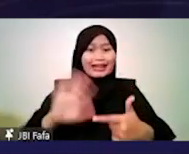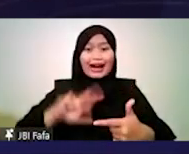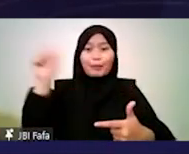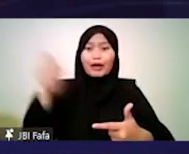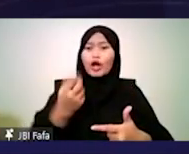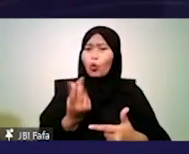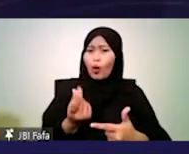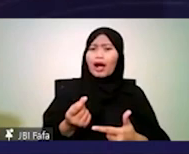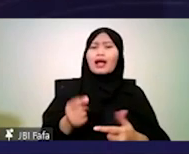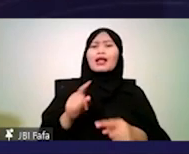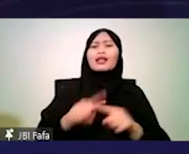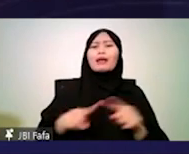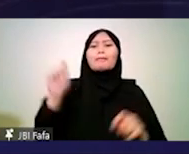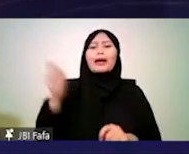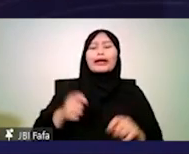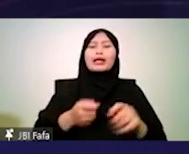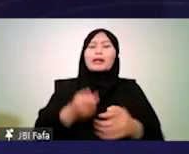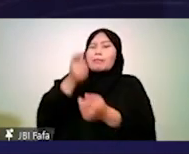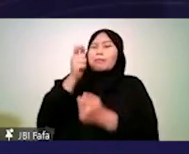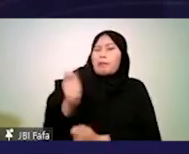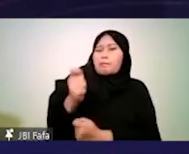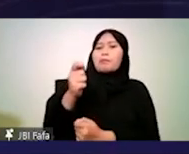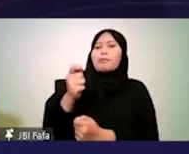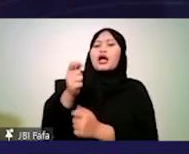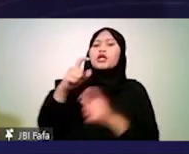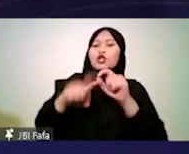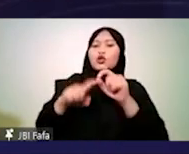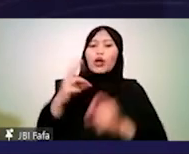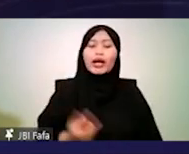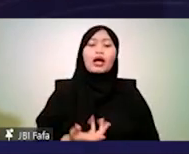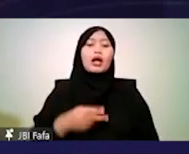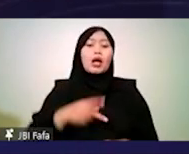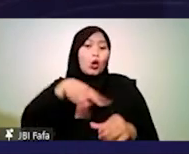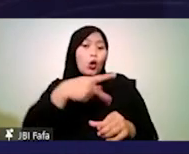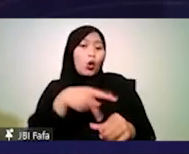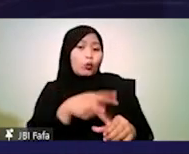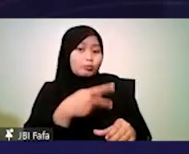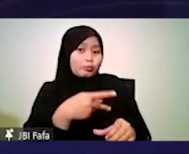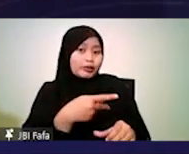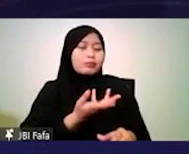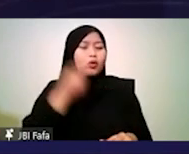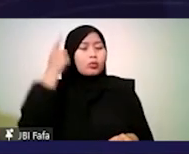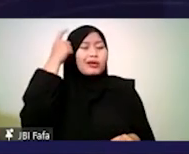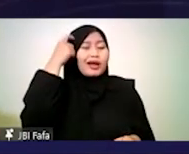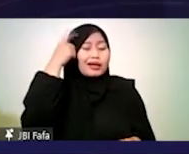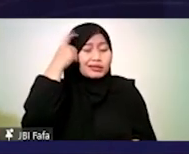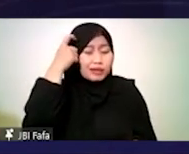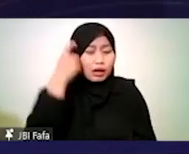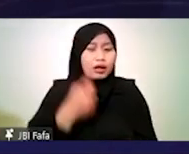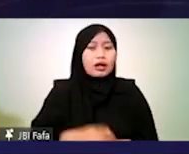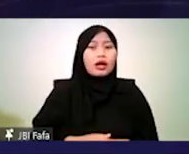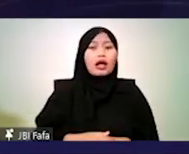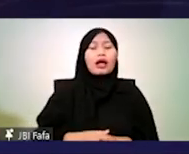Indonesia standart saja lebih tepat belanja copy Kalau palm beach belajar tentu saja sudah